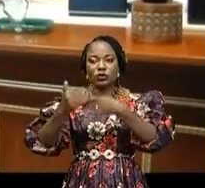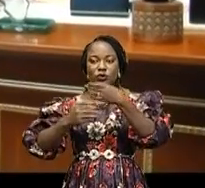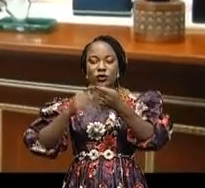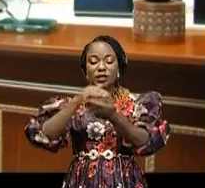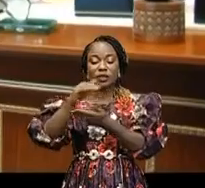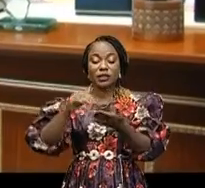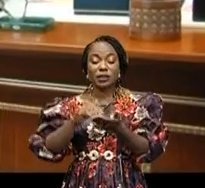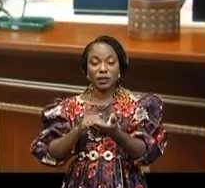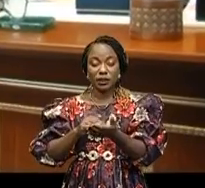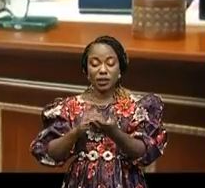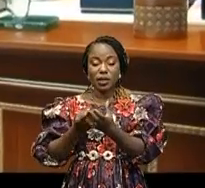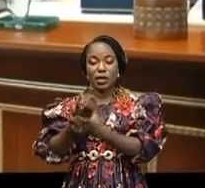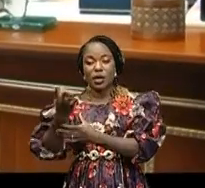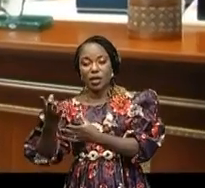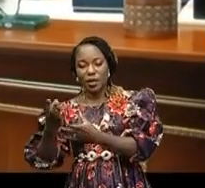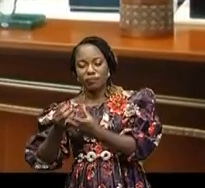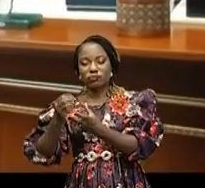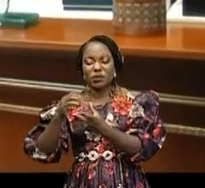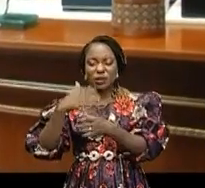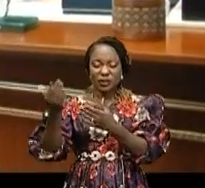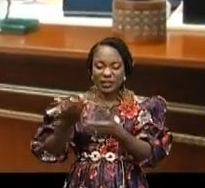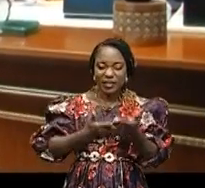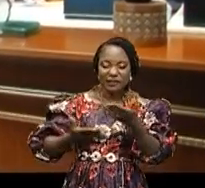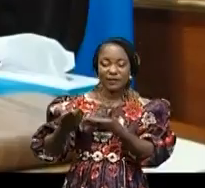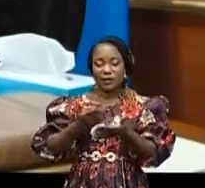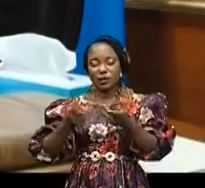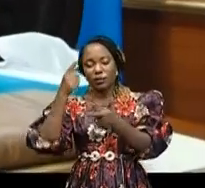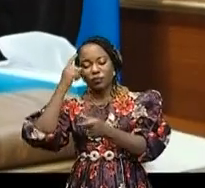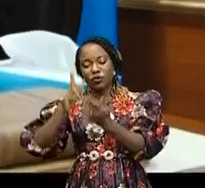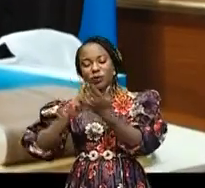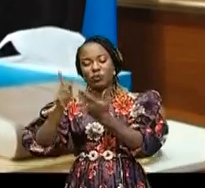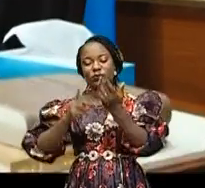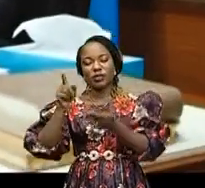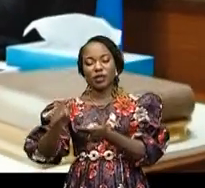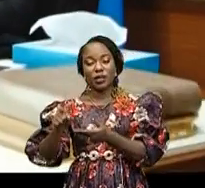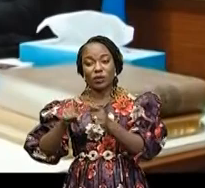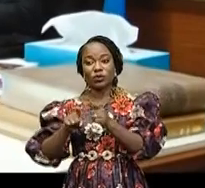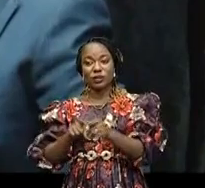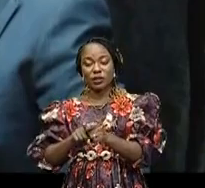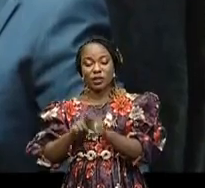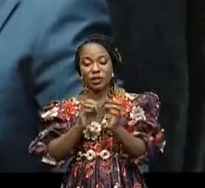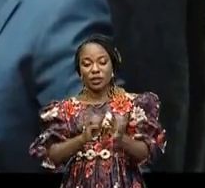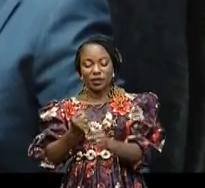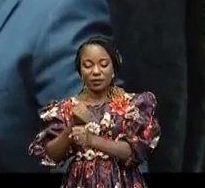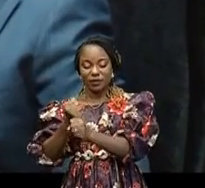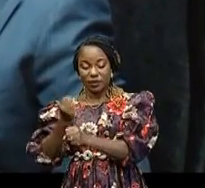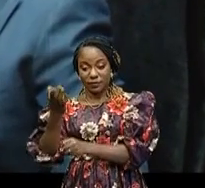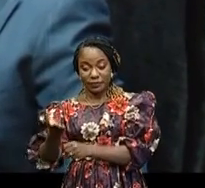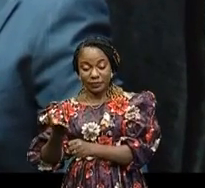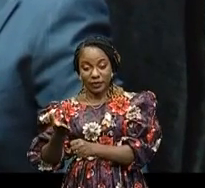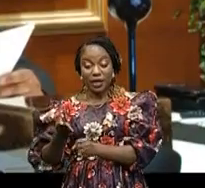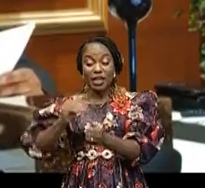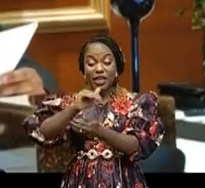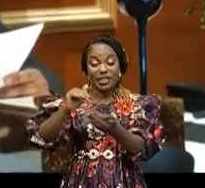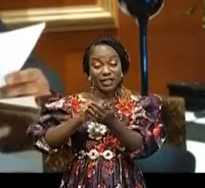de ressources multiservices à Kinshasa, zone d'intervention du projet, est l'une des composantes de ces derniers. Ces